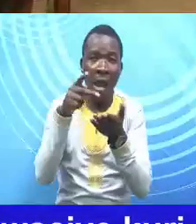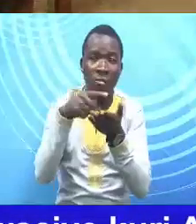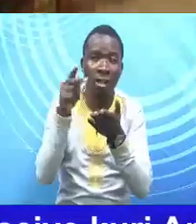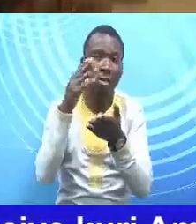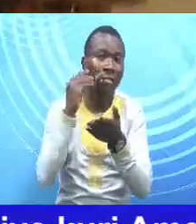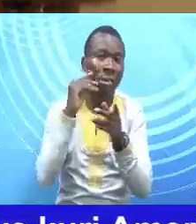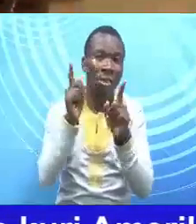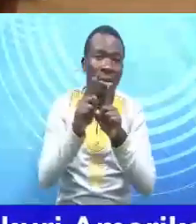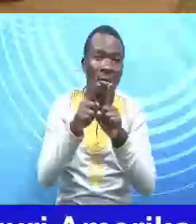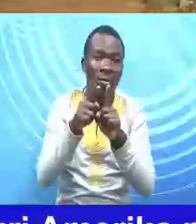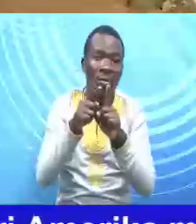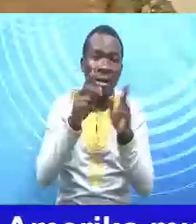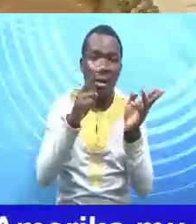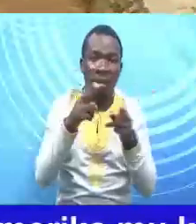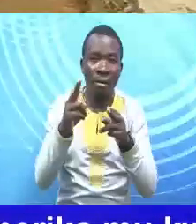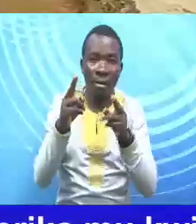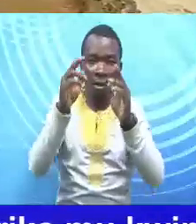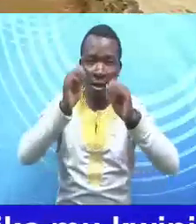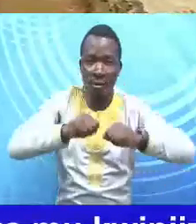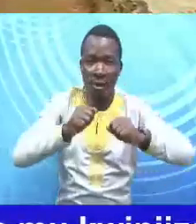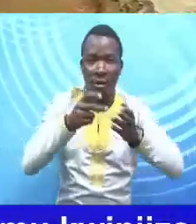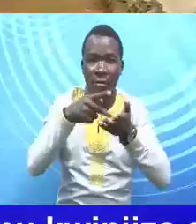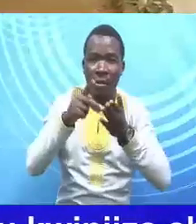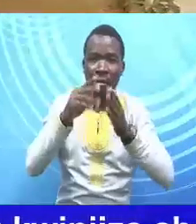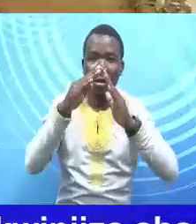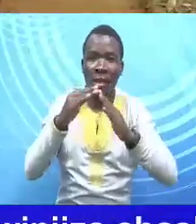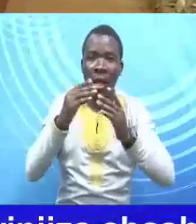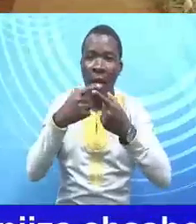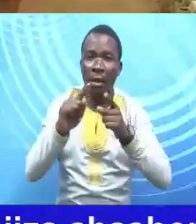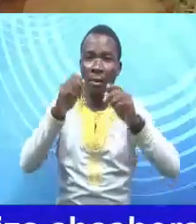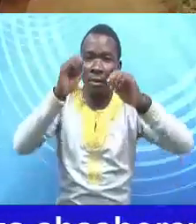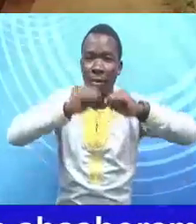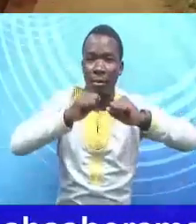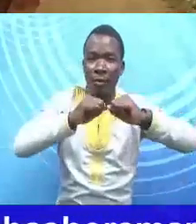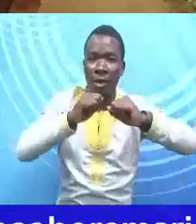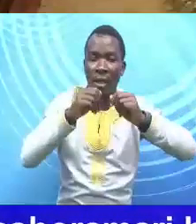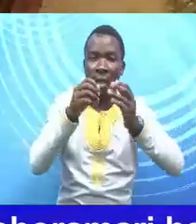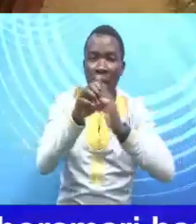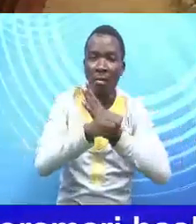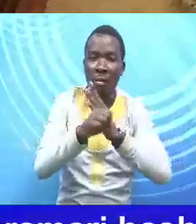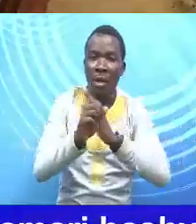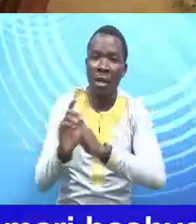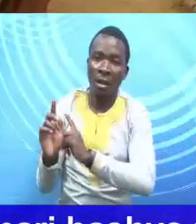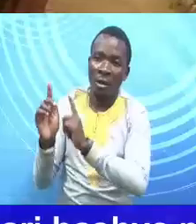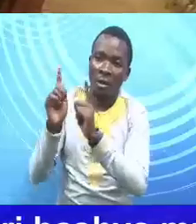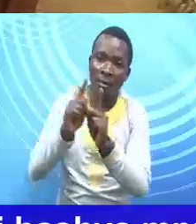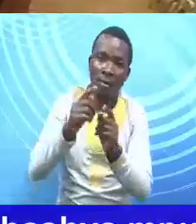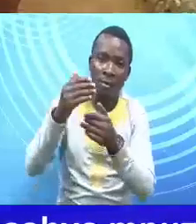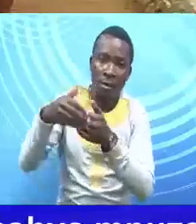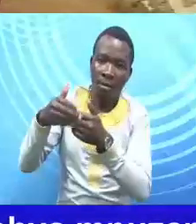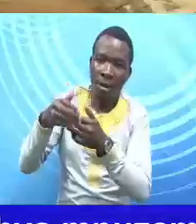gukodesha inzu icyakoze ubu yamaze kumvikana n'umurenge ko agiye